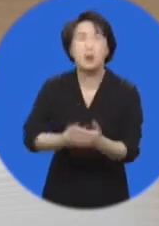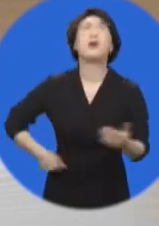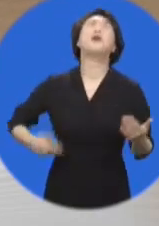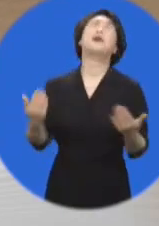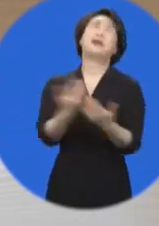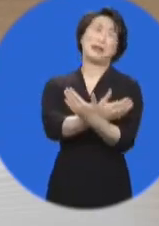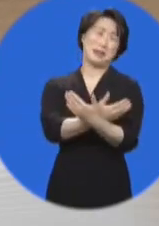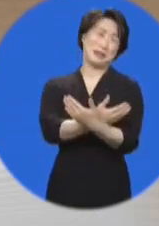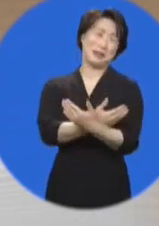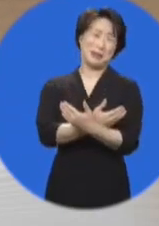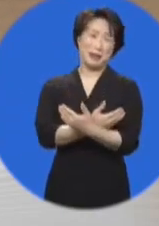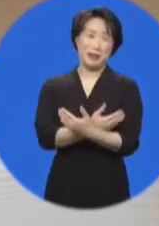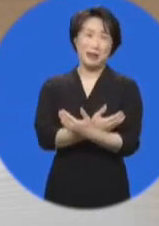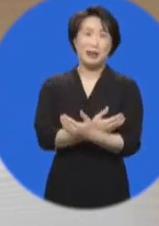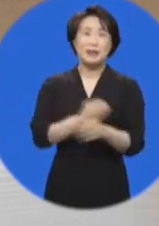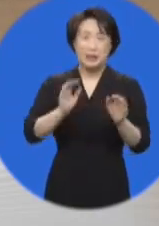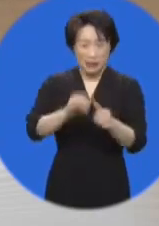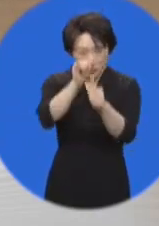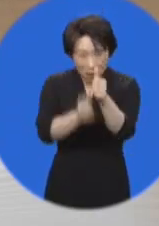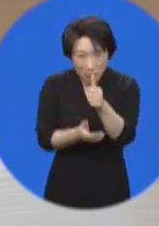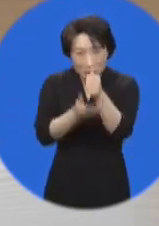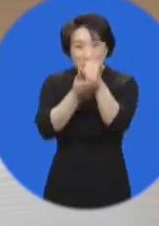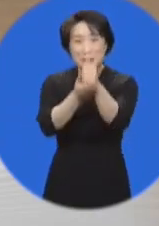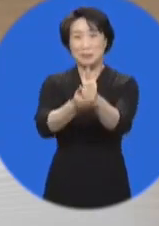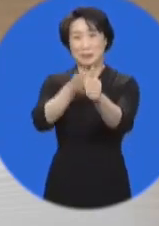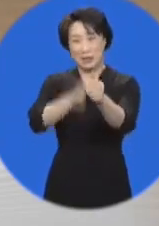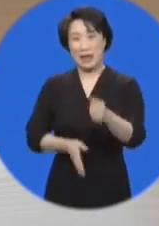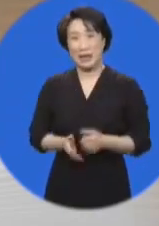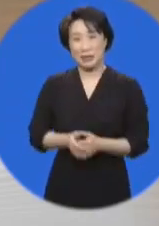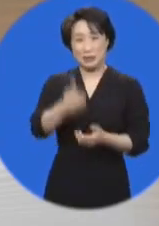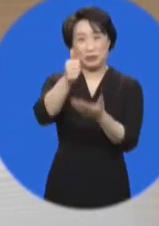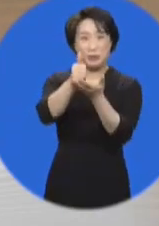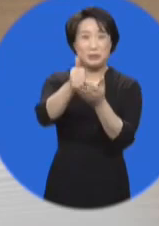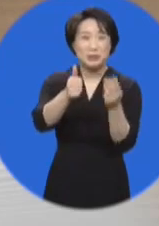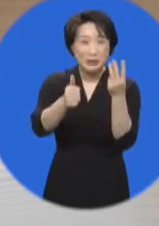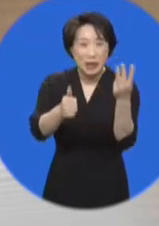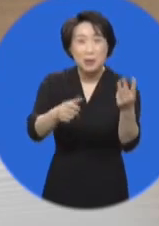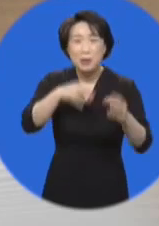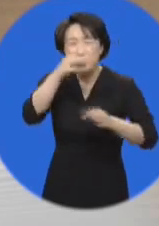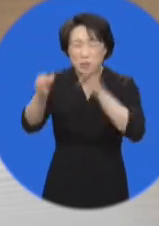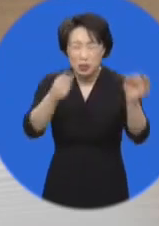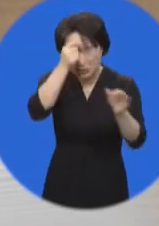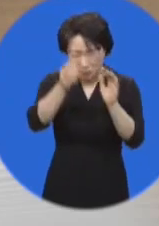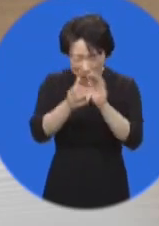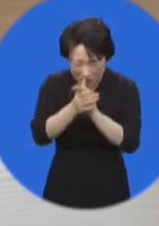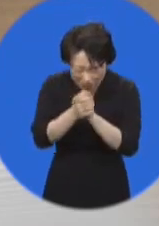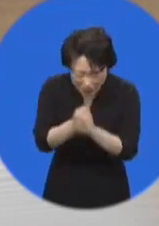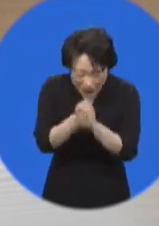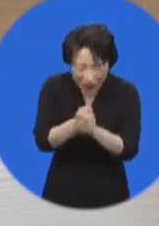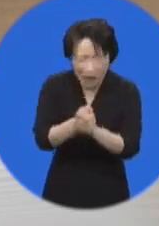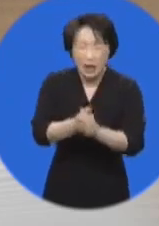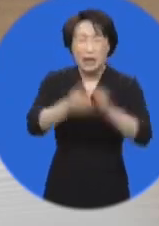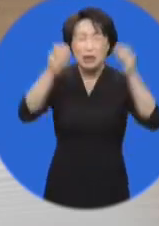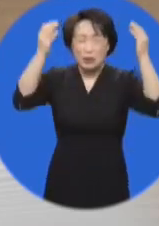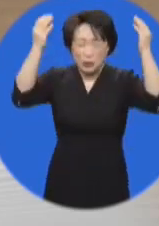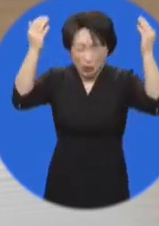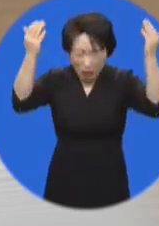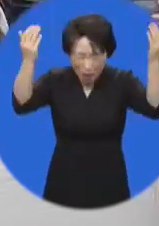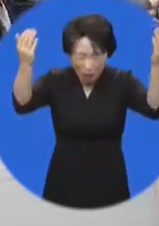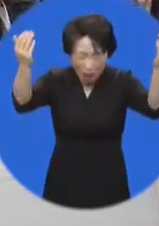회개! 섬겨! 주여 삼창하고 기도합니다. 주여!